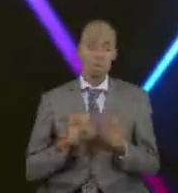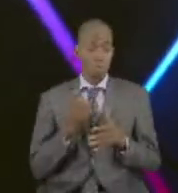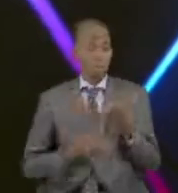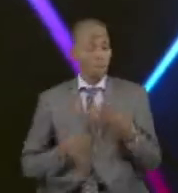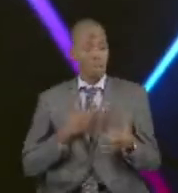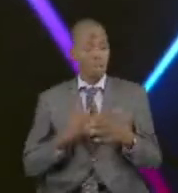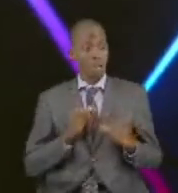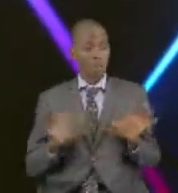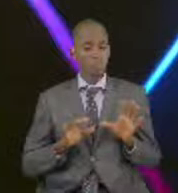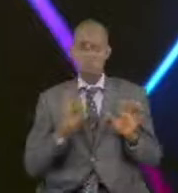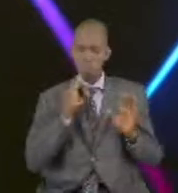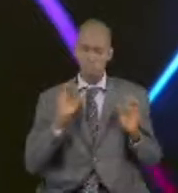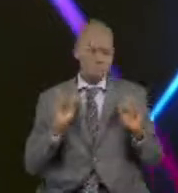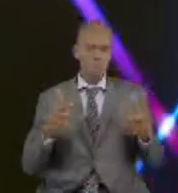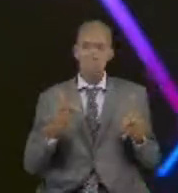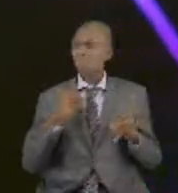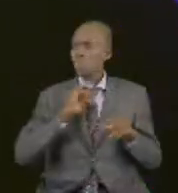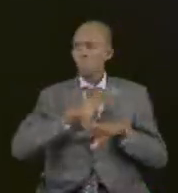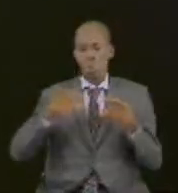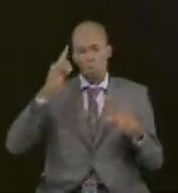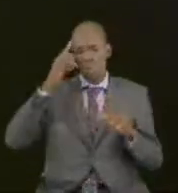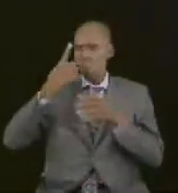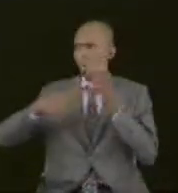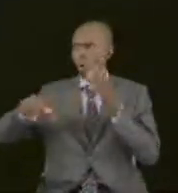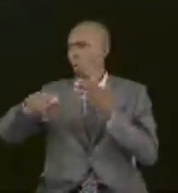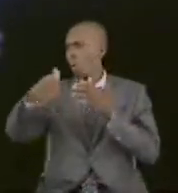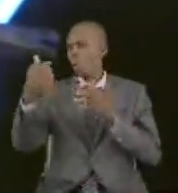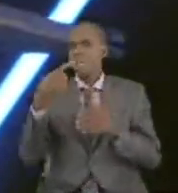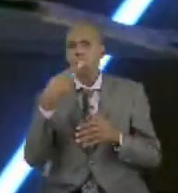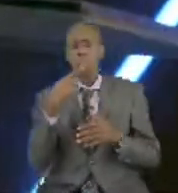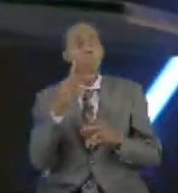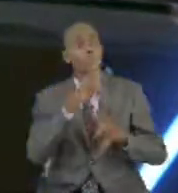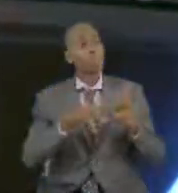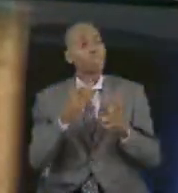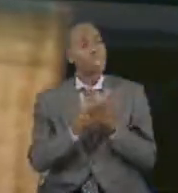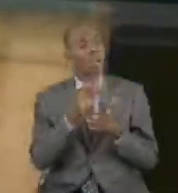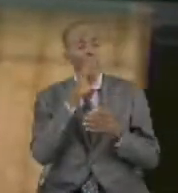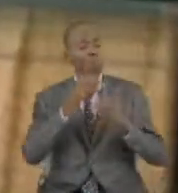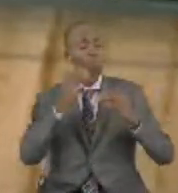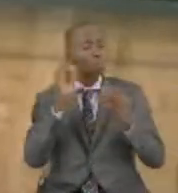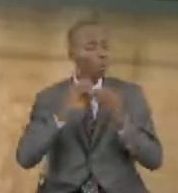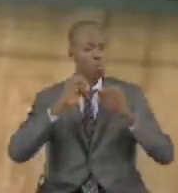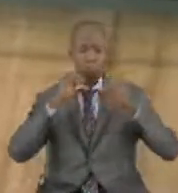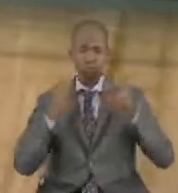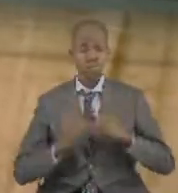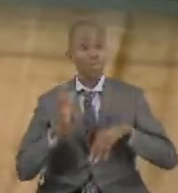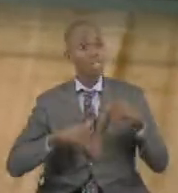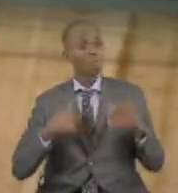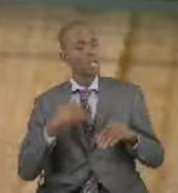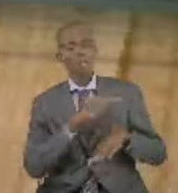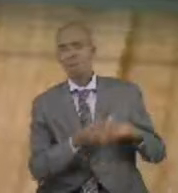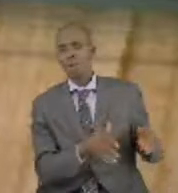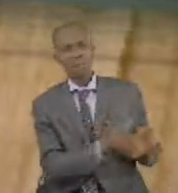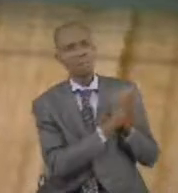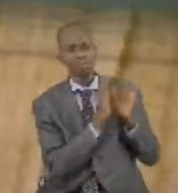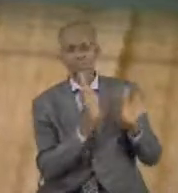fais. Peu importe ce que les autres pensent. Hein, les autres peuvent, même ceux qui m'ont dévancé. Peu importe, moi je m'en